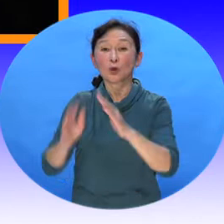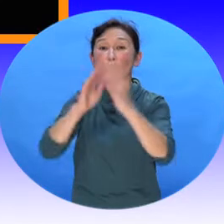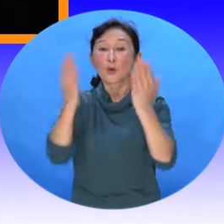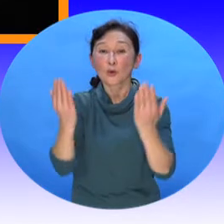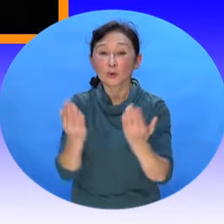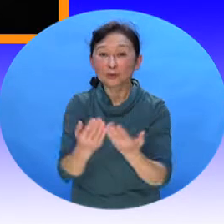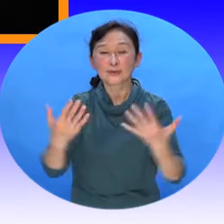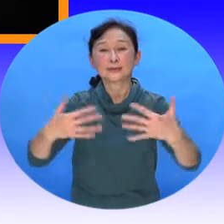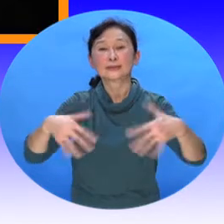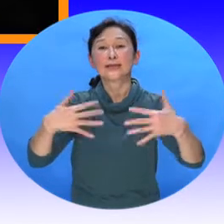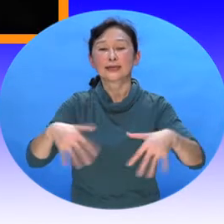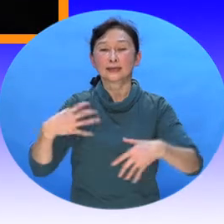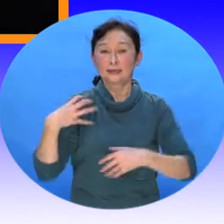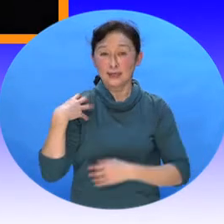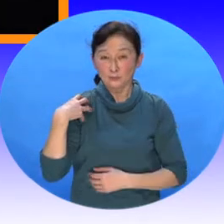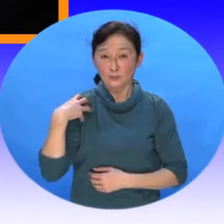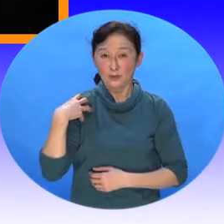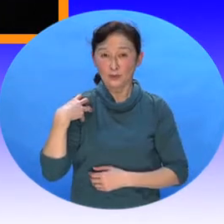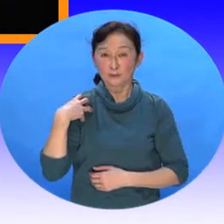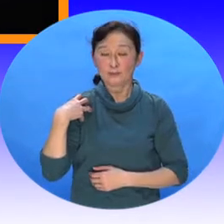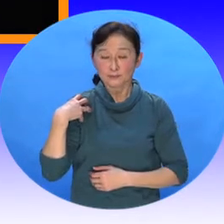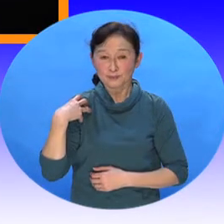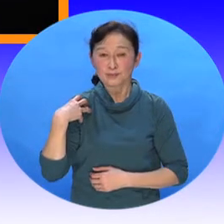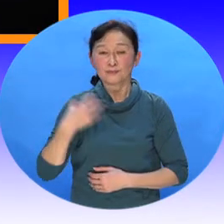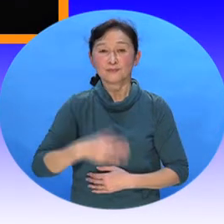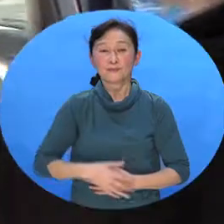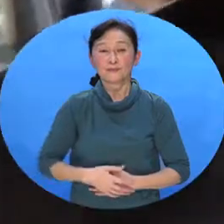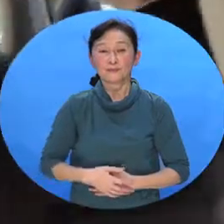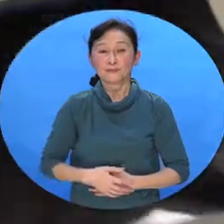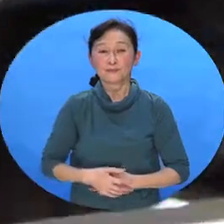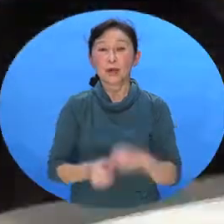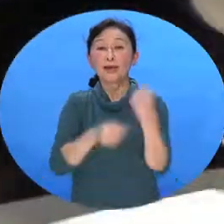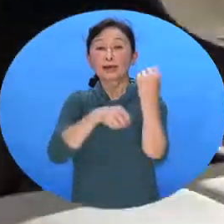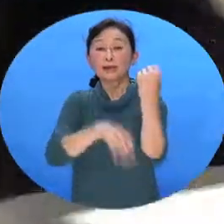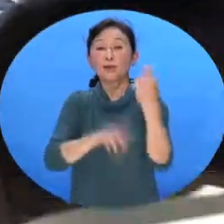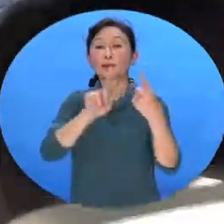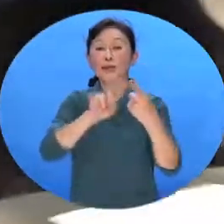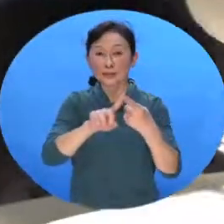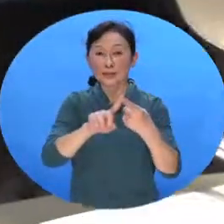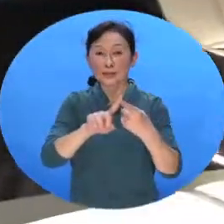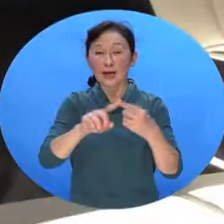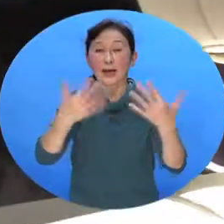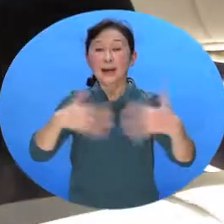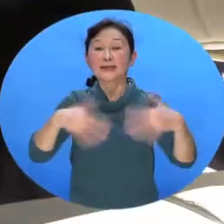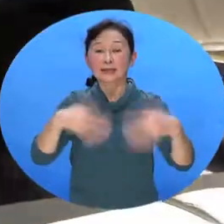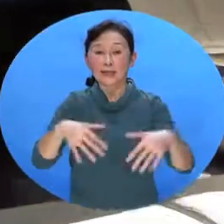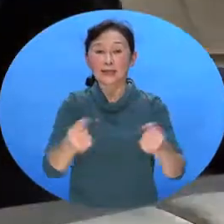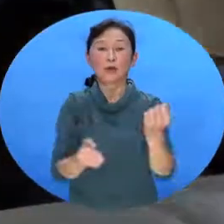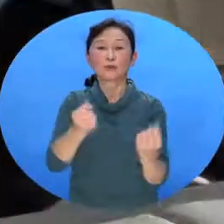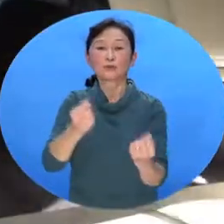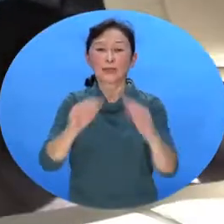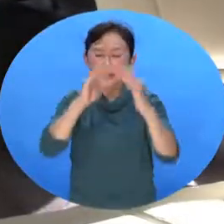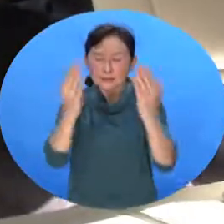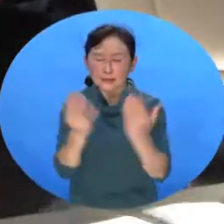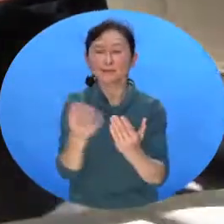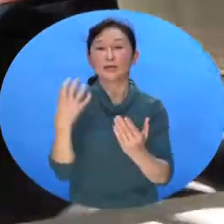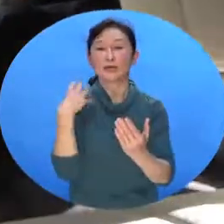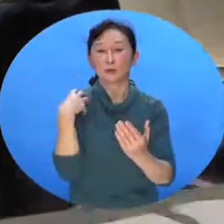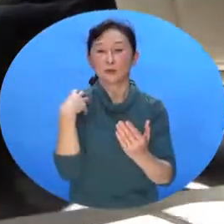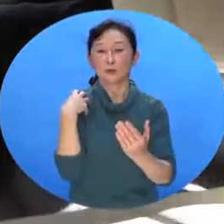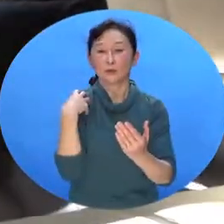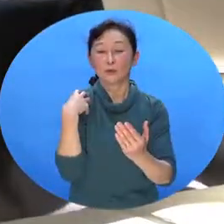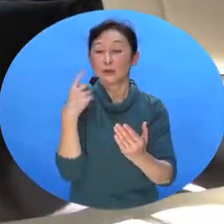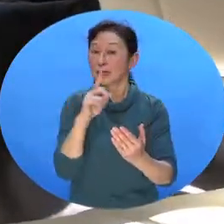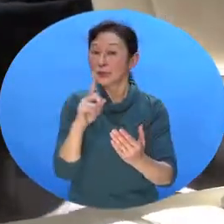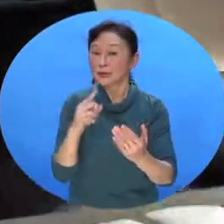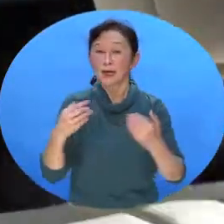てシステムが担う完全自動運転になります。基本的にはシステムが運転全部やりますけども、う